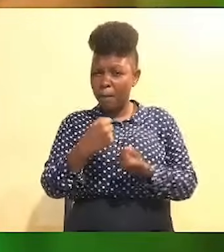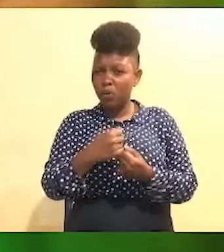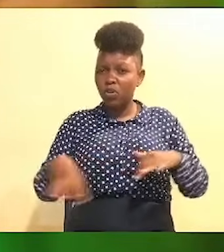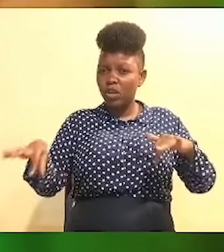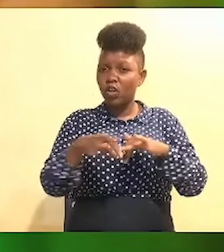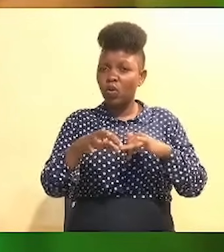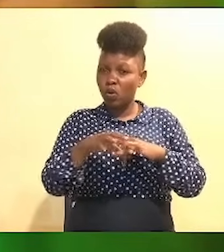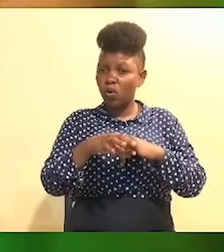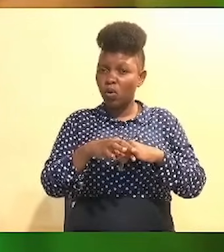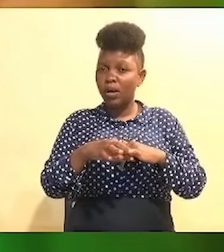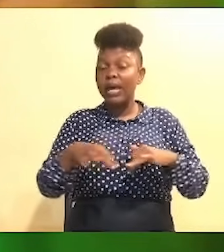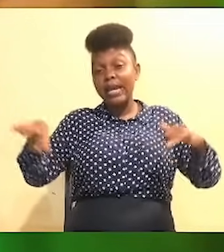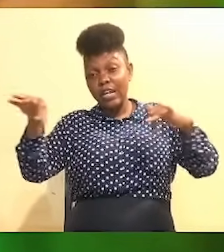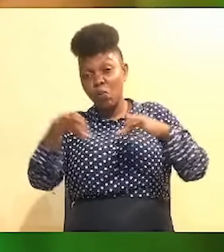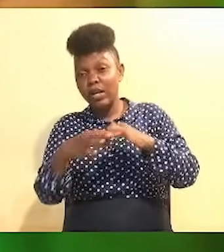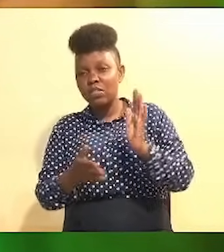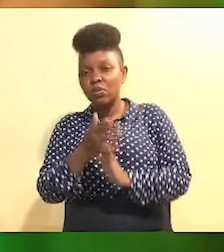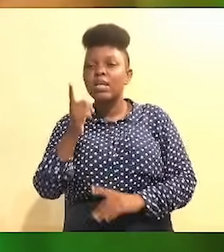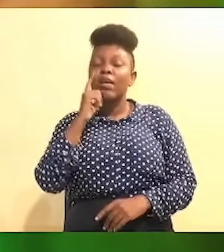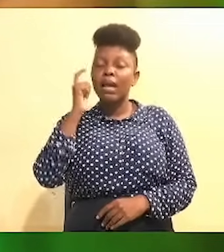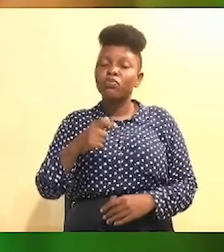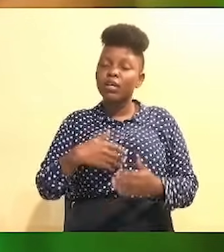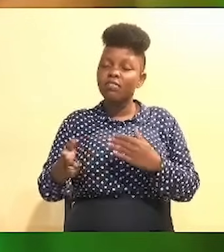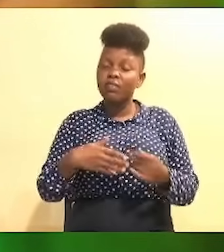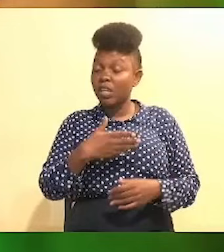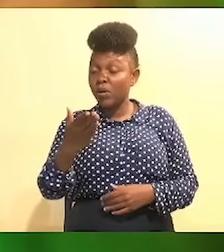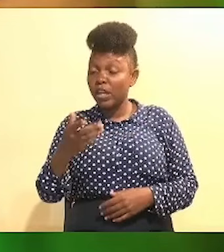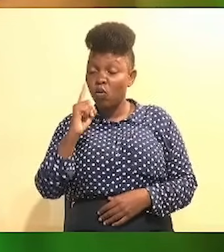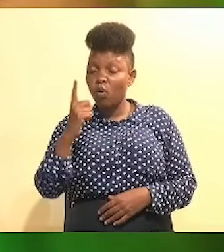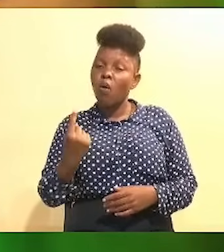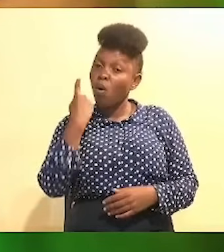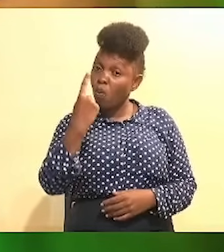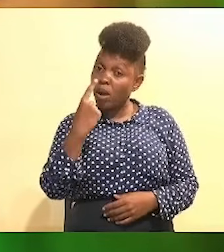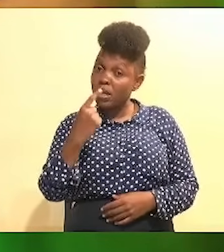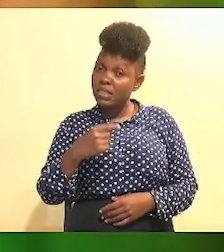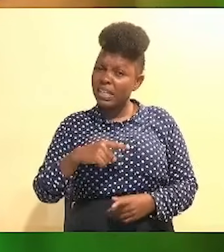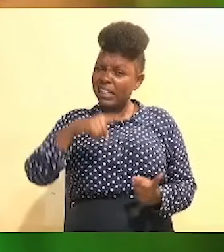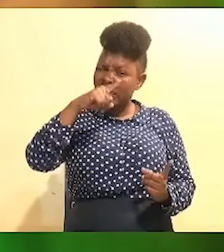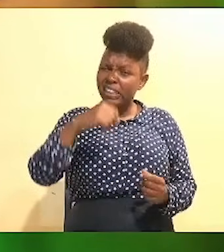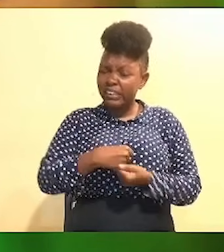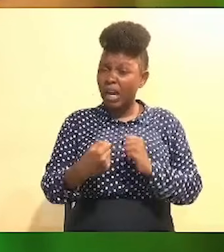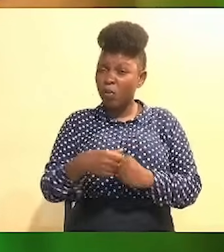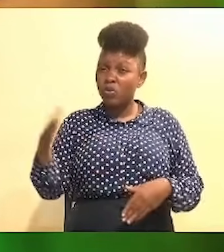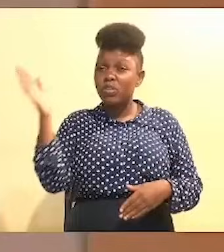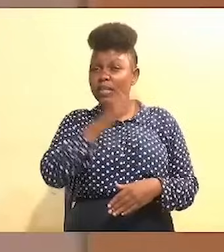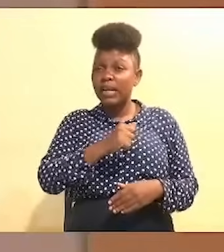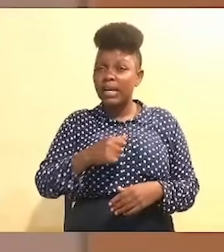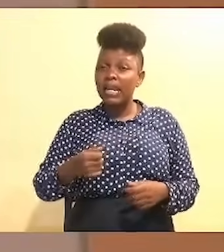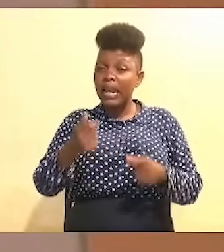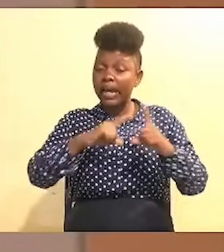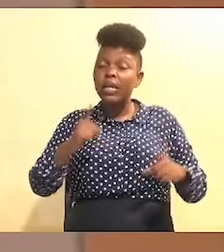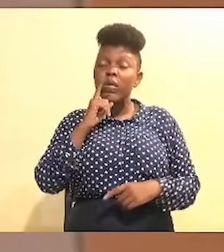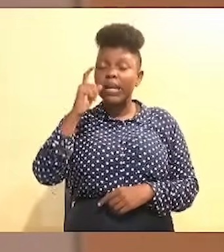kwanza. Kila mmoja akimfanya mwenzake kuwa wa kwanza, migogoro itaisha. Lakini kila mmoja akijifanya yeye kuwa wa